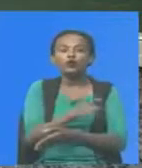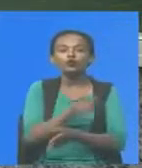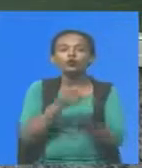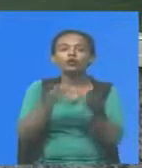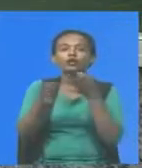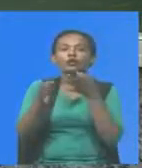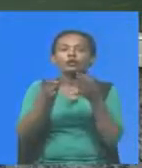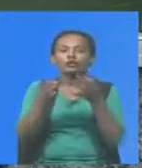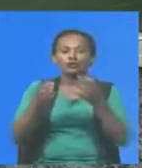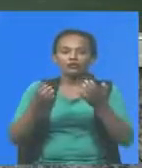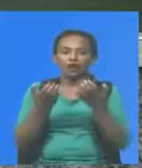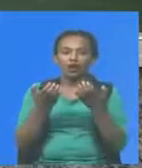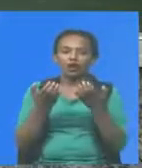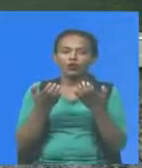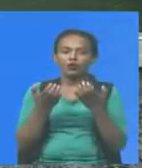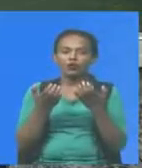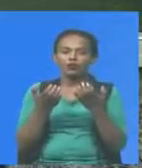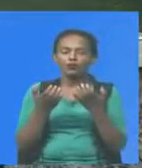ለመግለጽ ፈልጋለሁ።